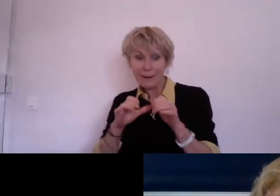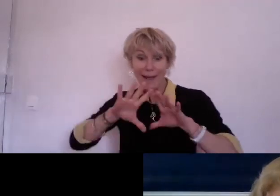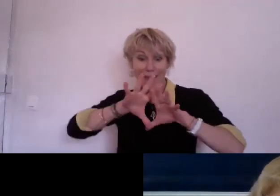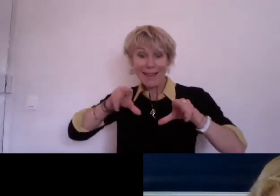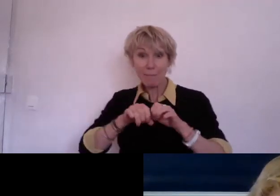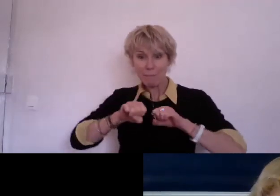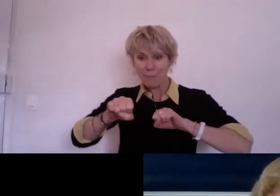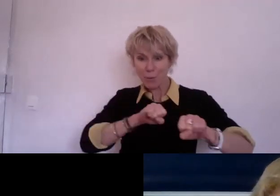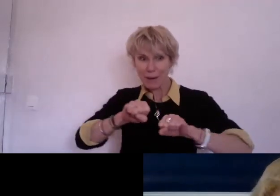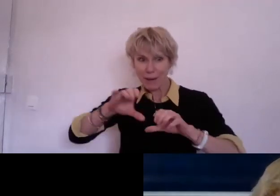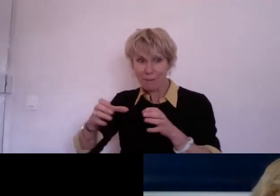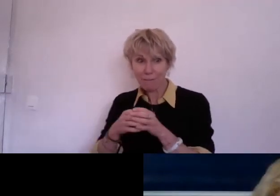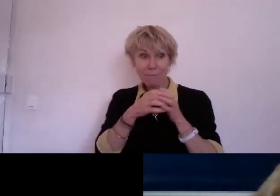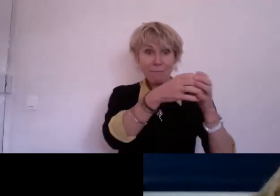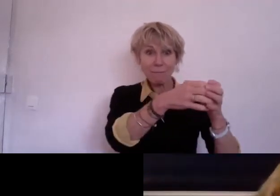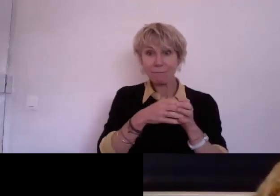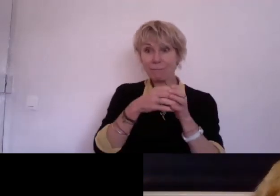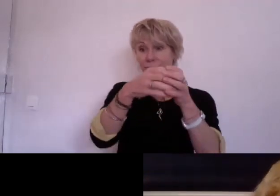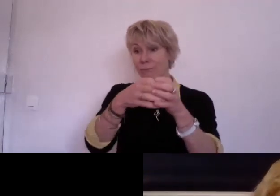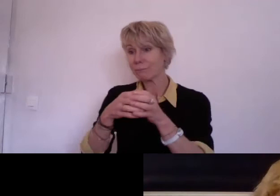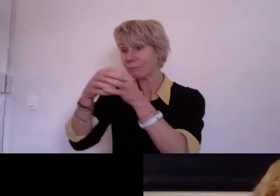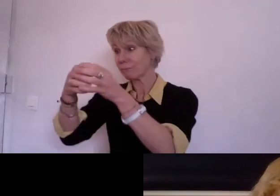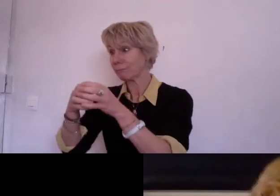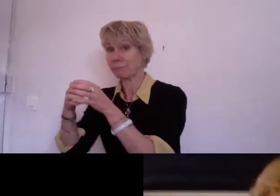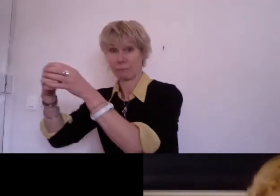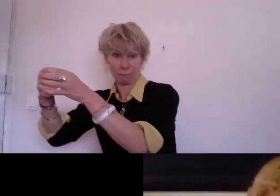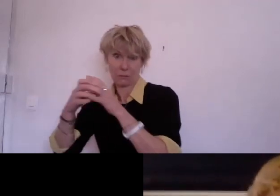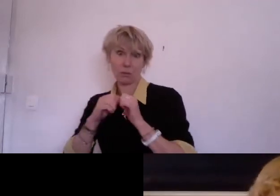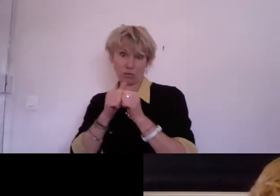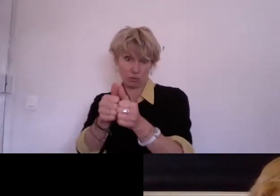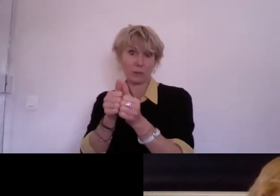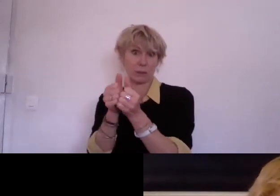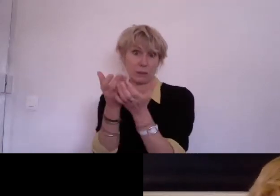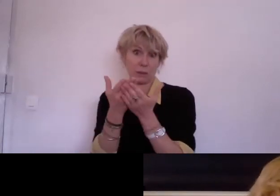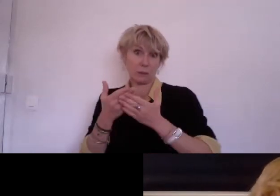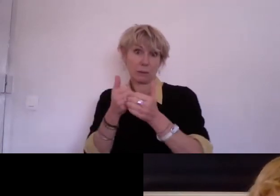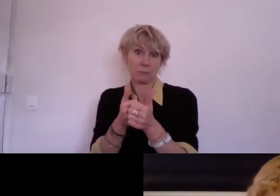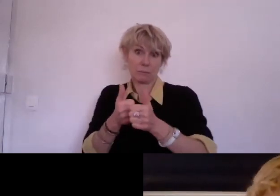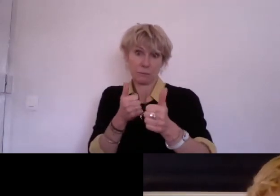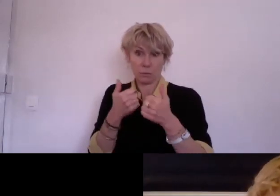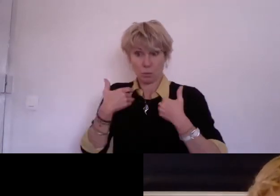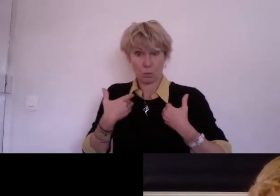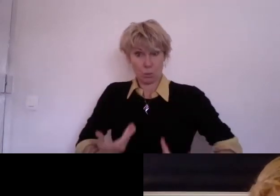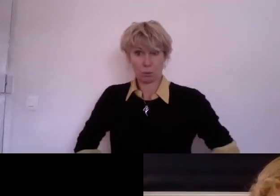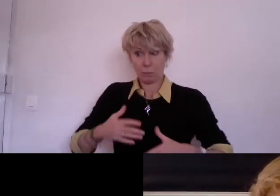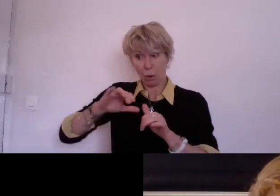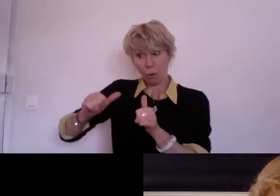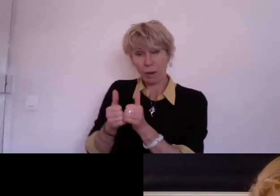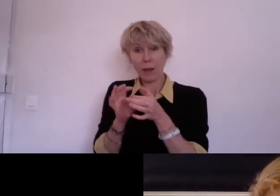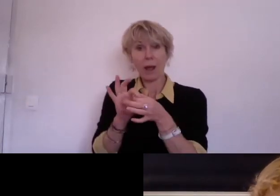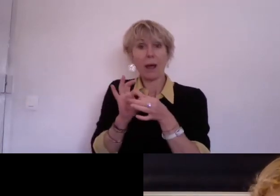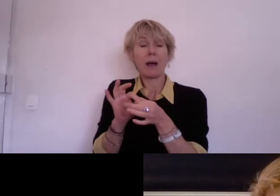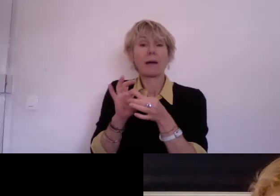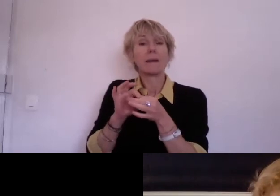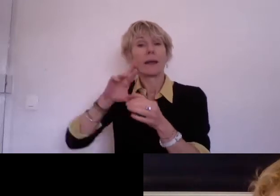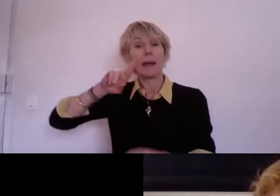mode virtuel. Et on est en train, nous allons d'ailleurs tester avec la RMN cet accompagnement.